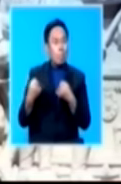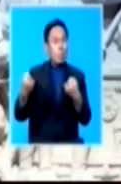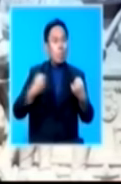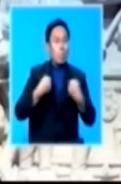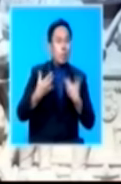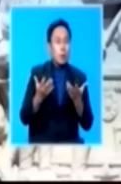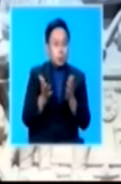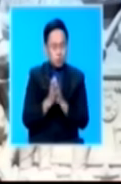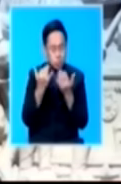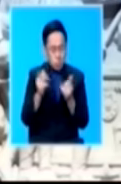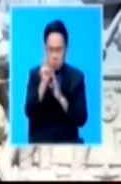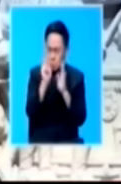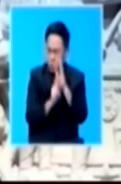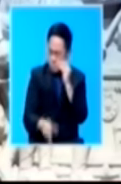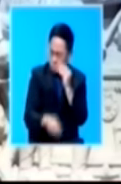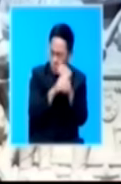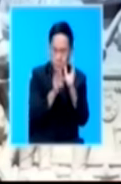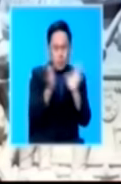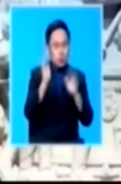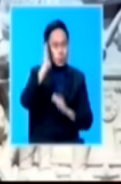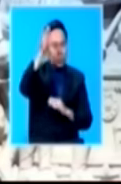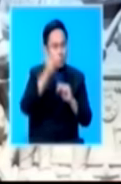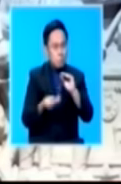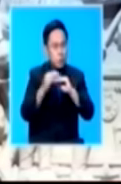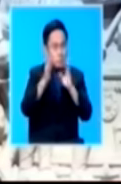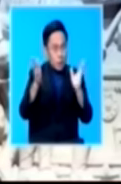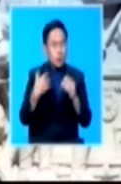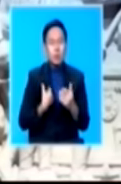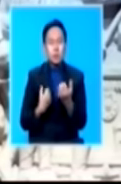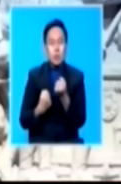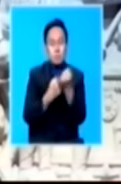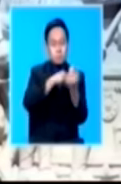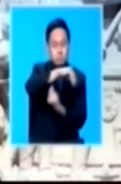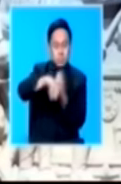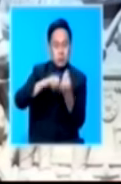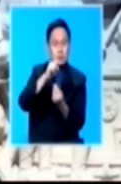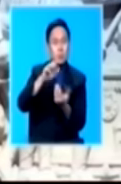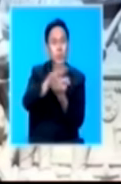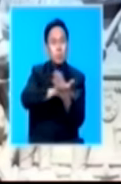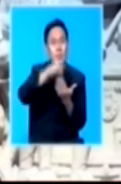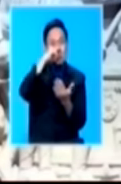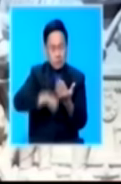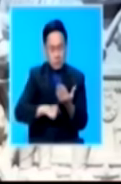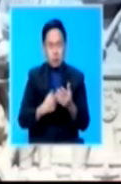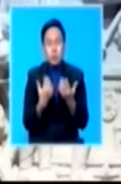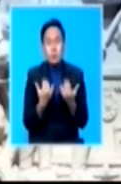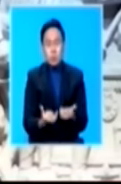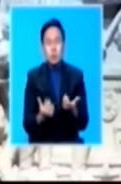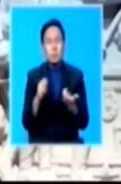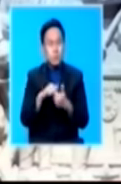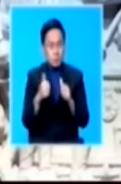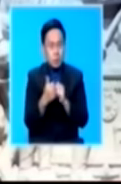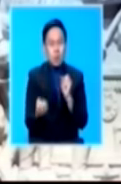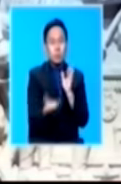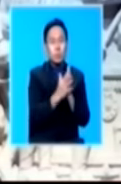านี้กฎหมายมันจะเขียนเยอะขึ้นนะเพราะฉะนั้นการขับเคลื่อนเศรษฐกิจประเทศนั้นย่อมส่งผลกระท